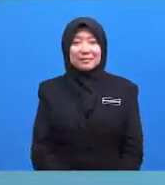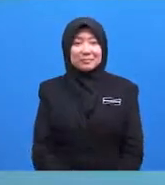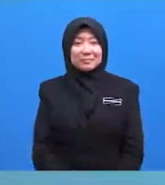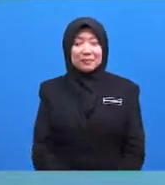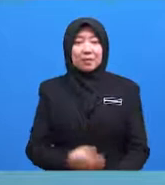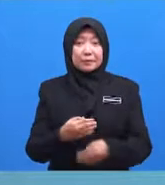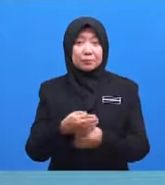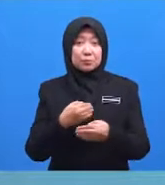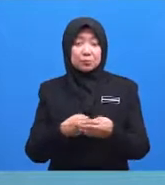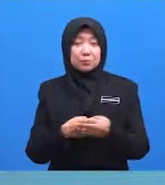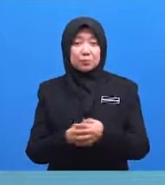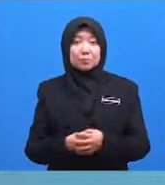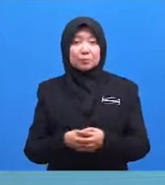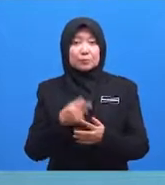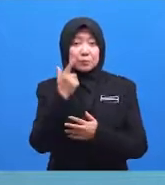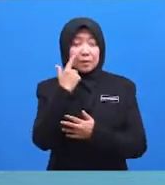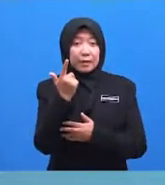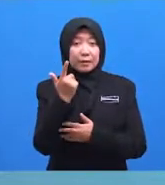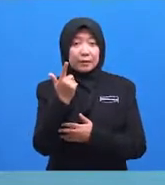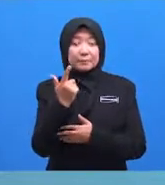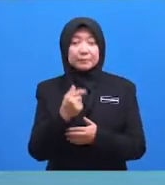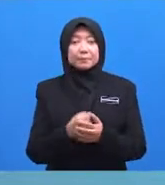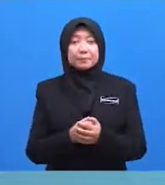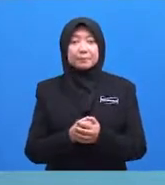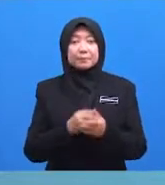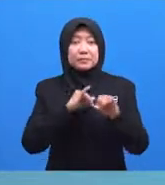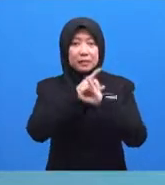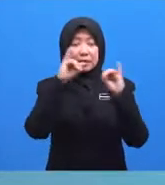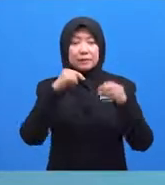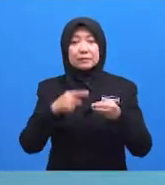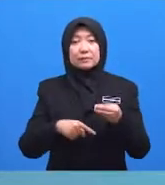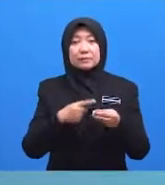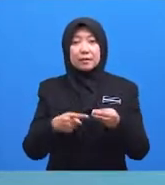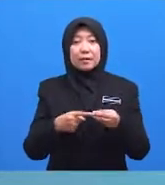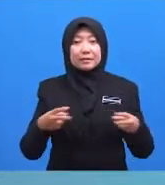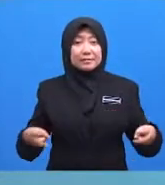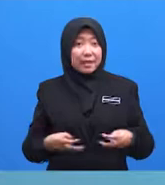Sebelum itu, mari lihat penerangan mengenai salad.